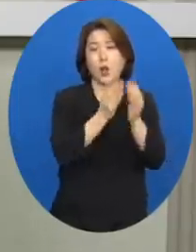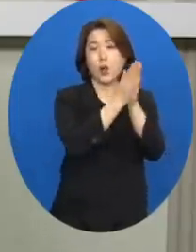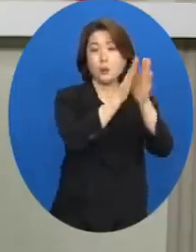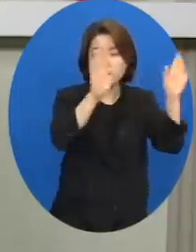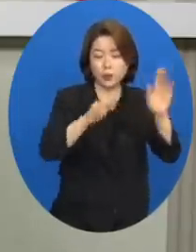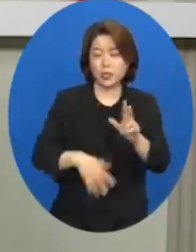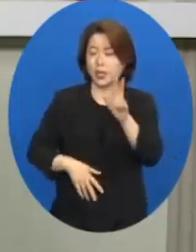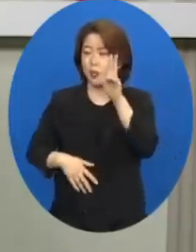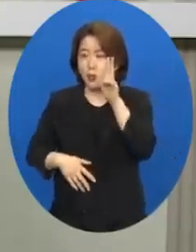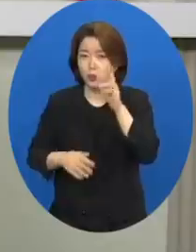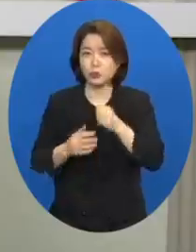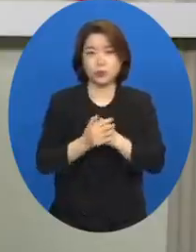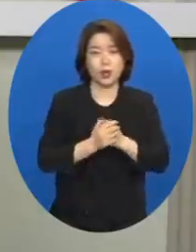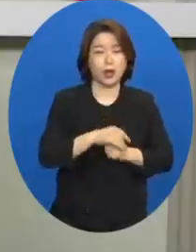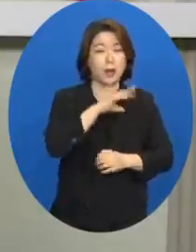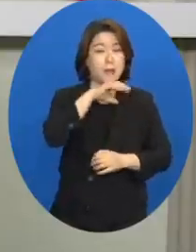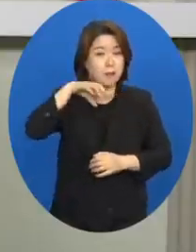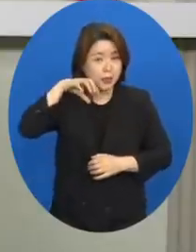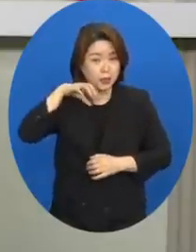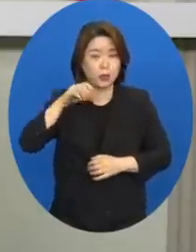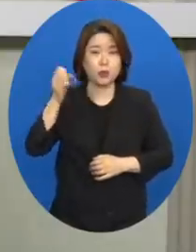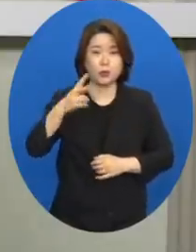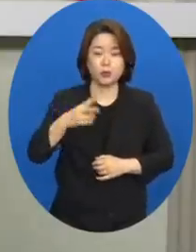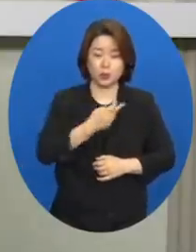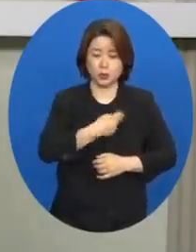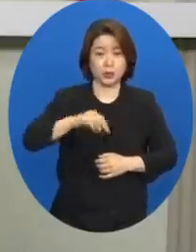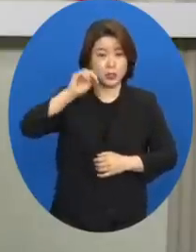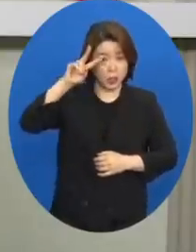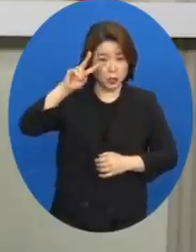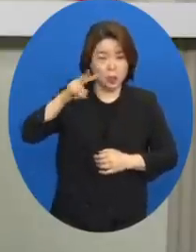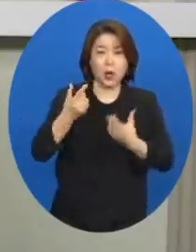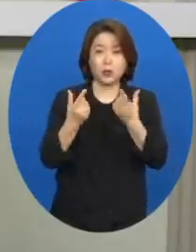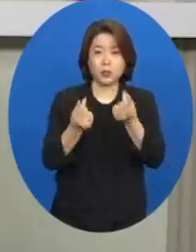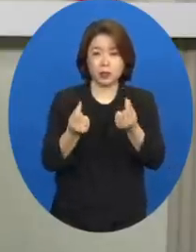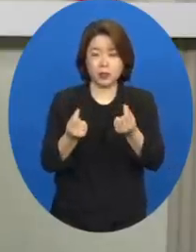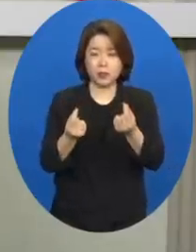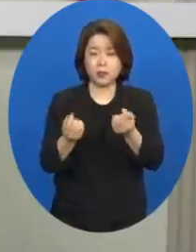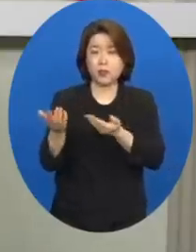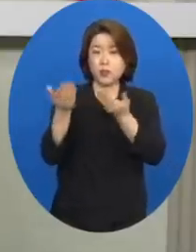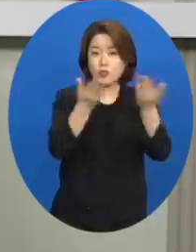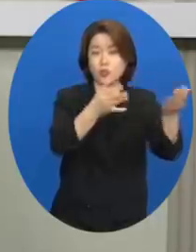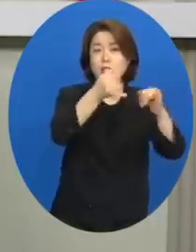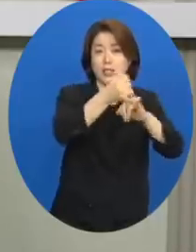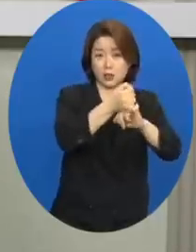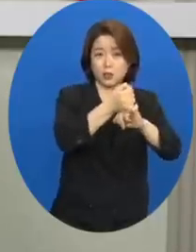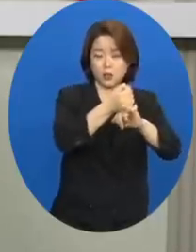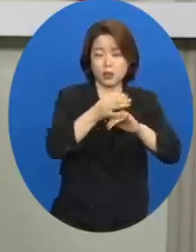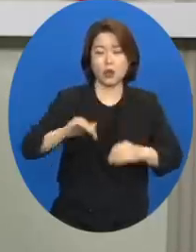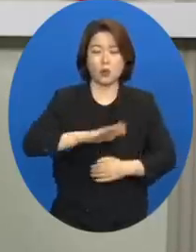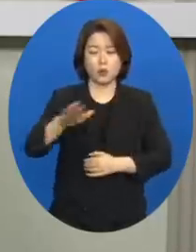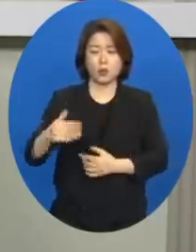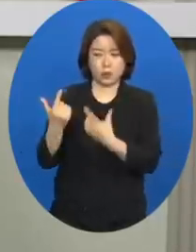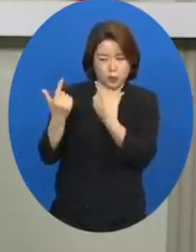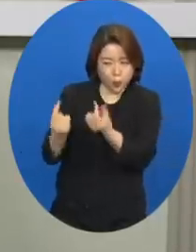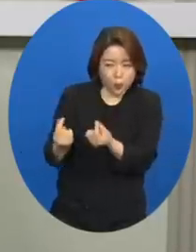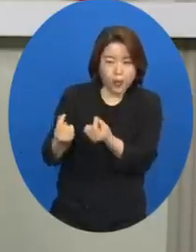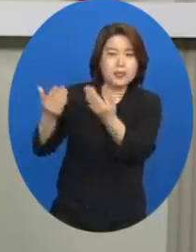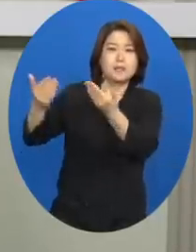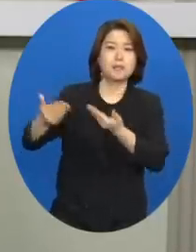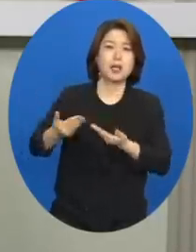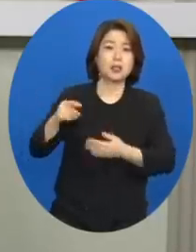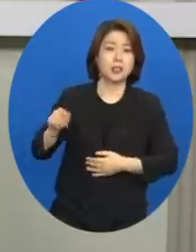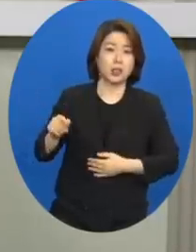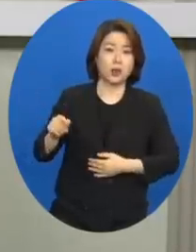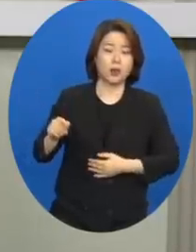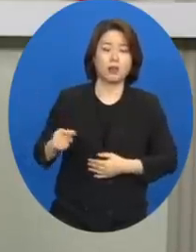여호수아가 베드로 나 사도 바울에 의해 주어진 약속을 우리도 동일하게 바꿨다는 점에 있어서는